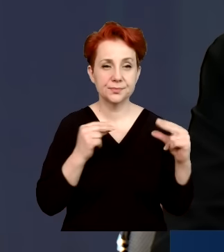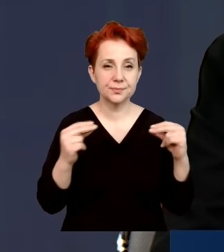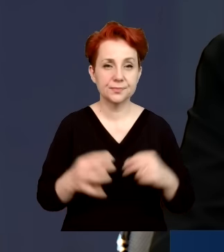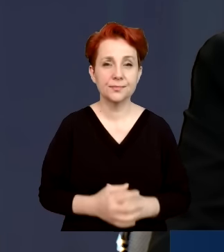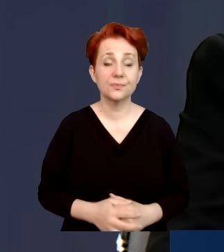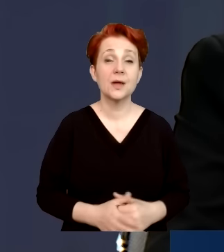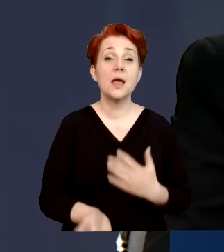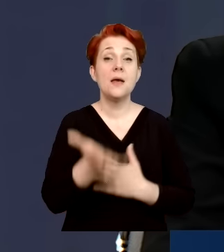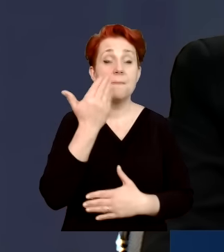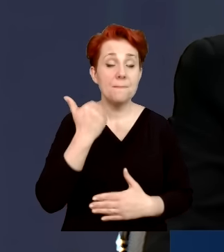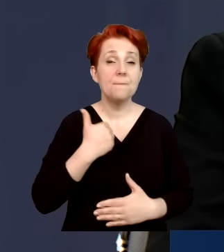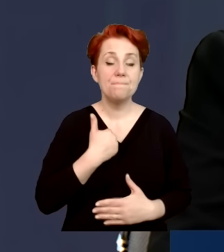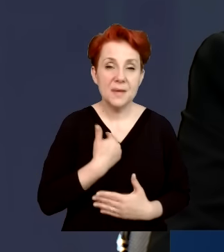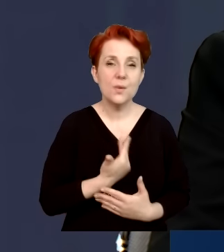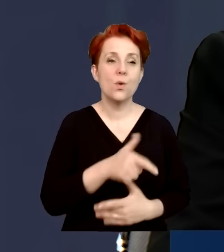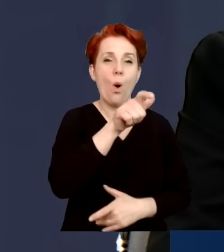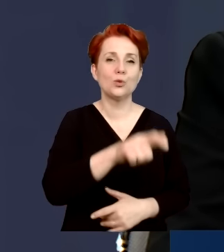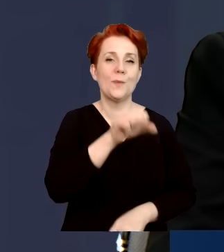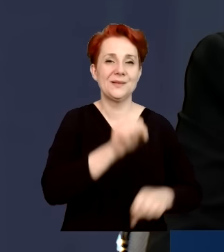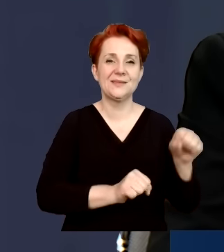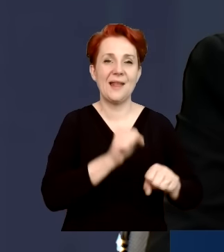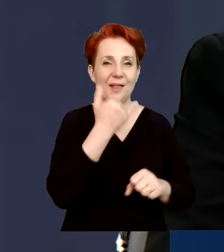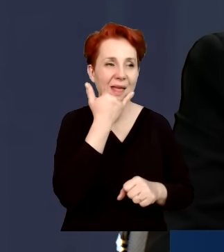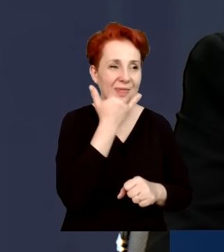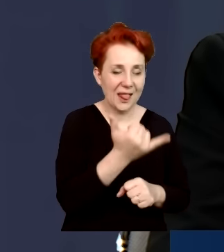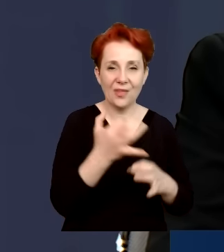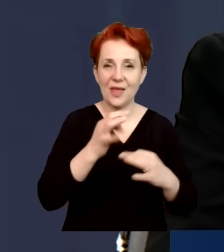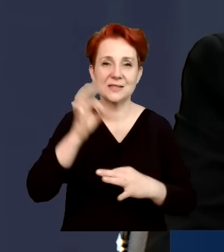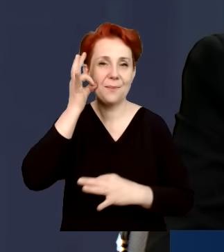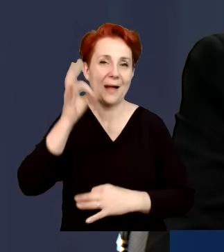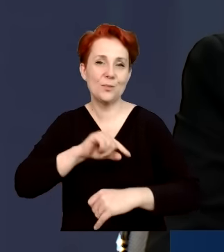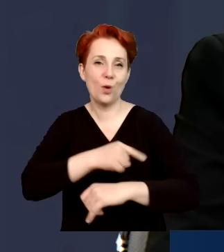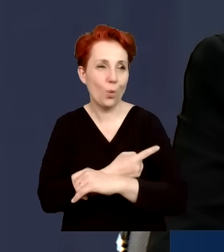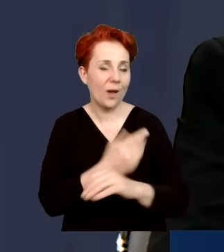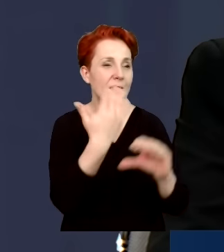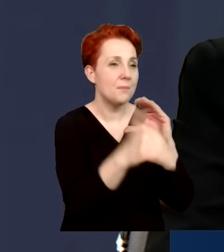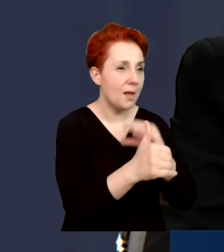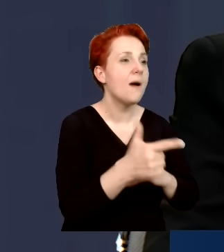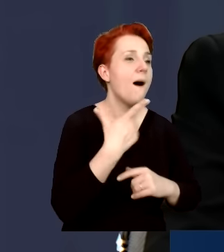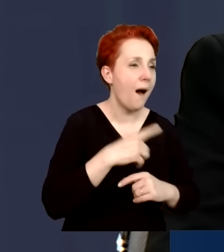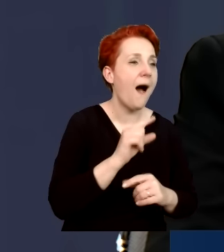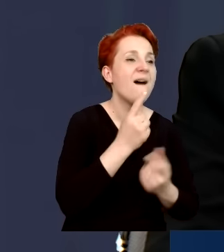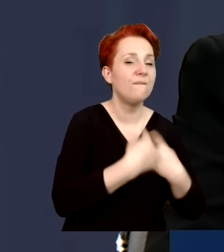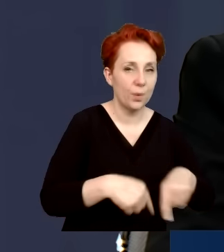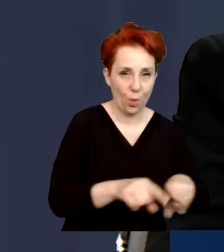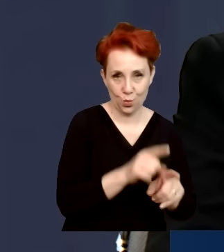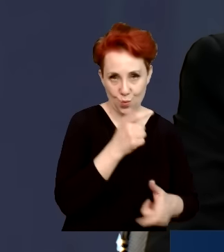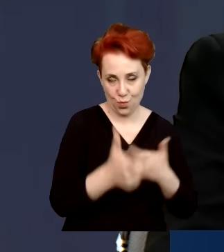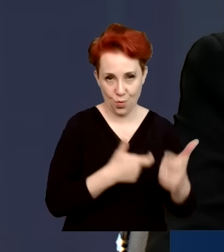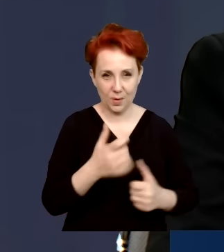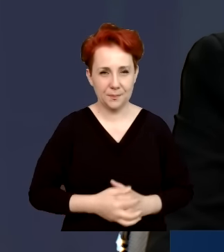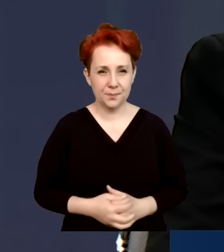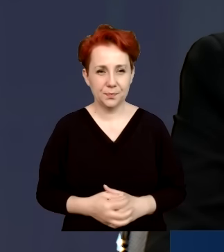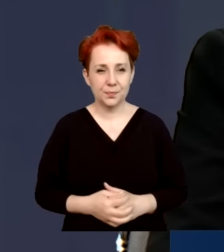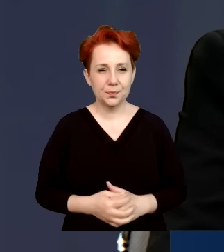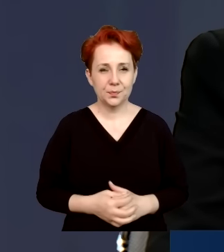mamy panią prokurator na maila. I to korzystającą z usług ta kancelaria zachodniej